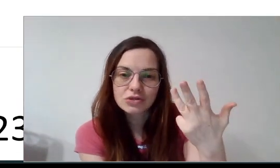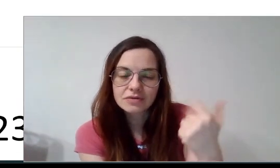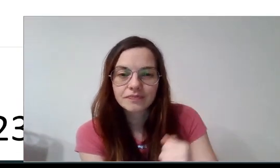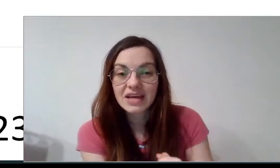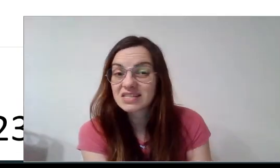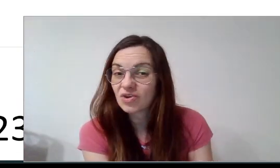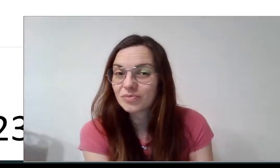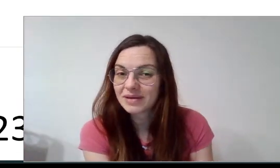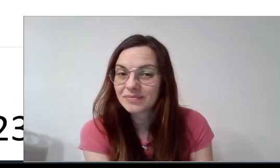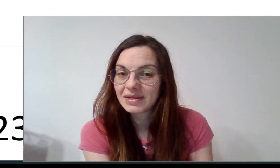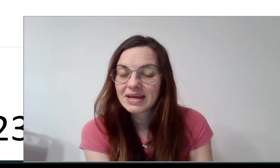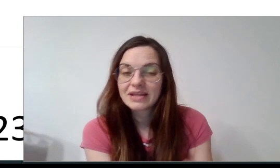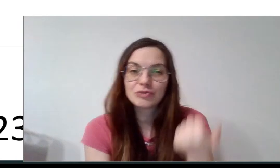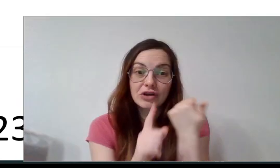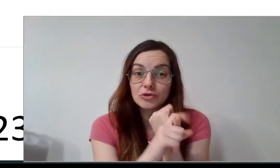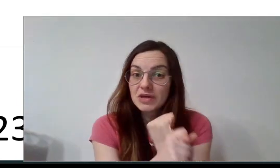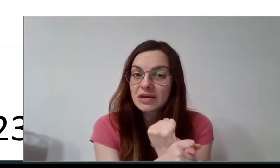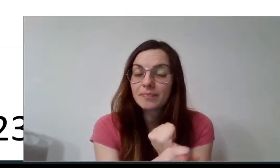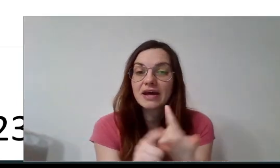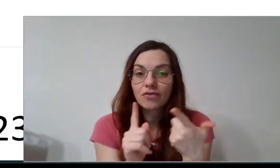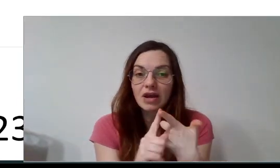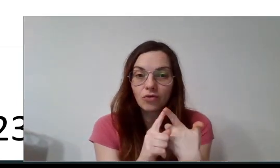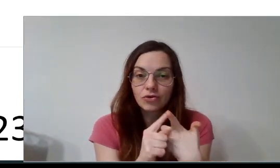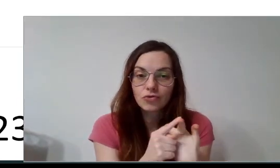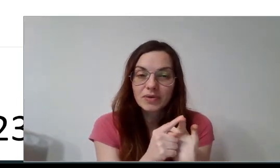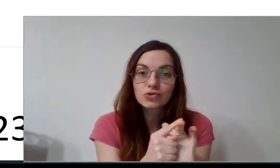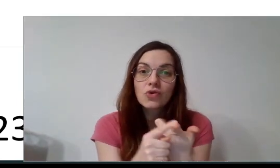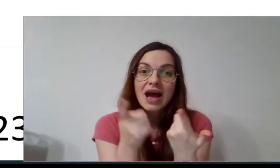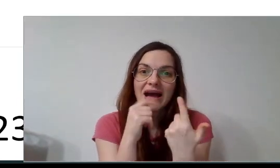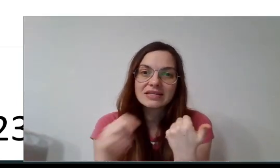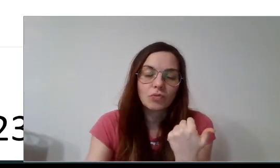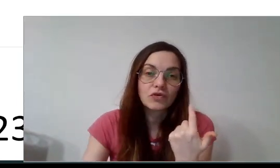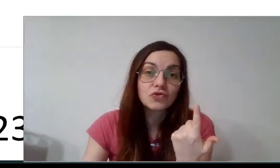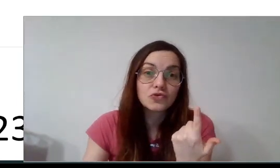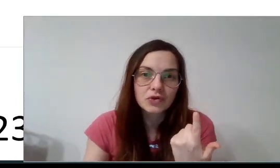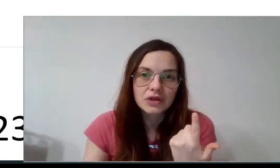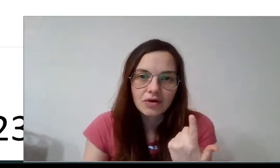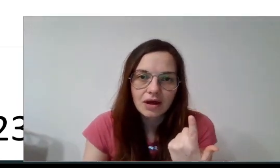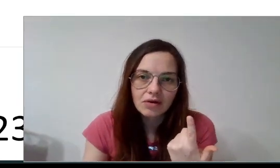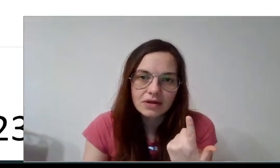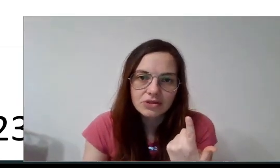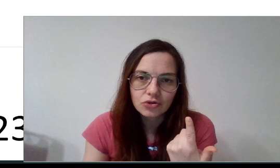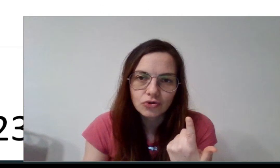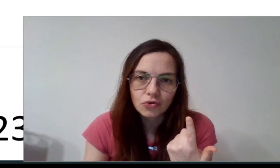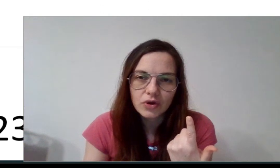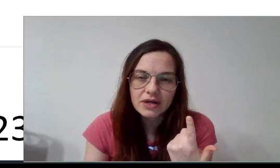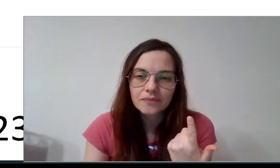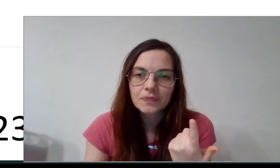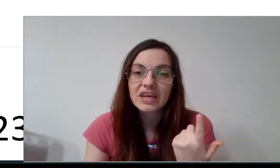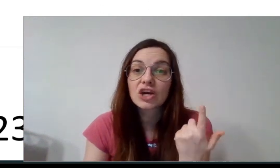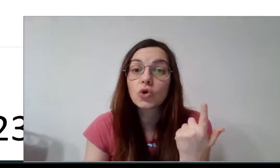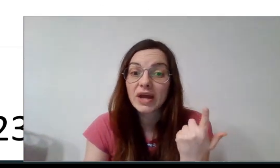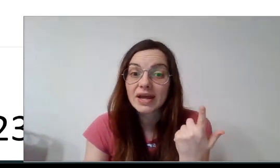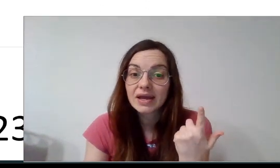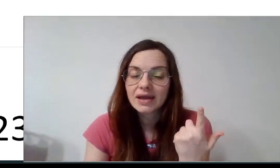aus. Ja se odmaram. Znači, prvo kažem ich, pa naravno glagol na drugom mjestu, ali sam ovaj drugi deo glagola. Znači, od ruhen,